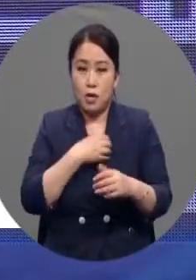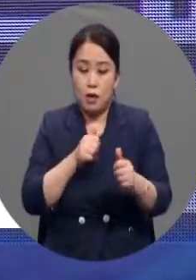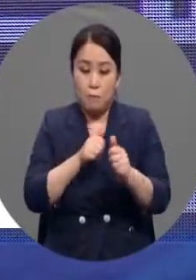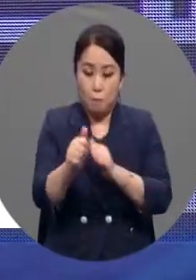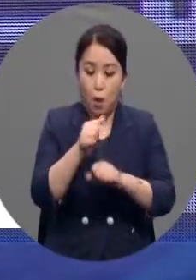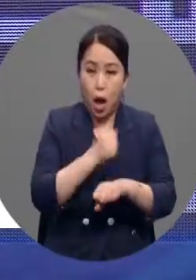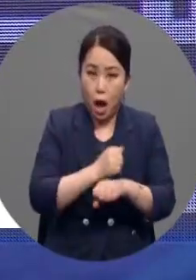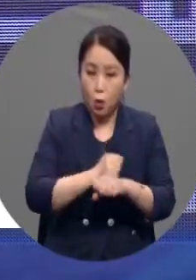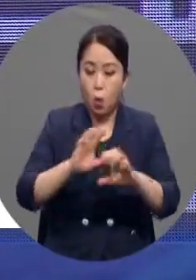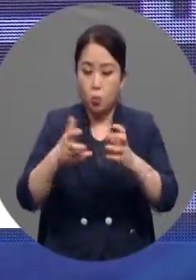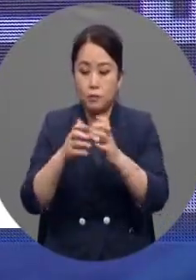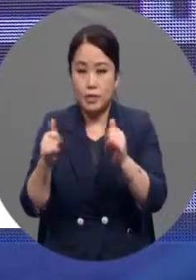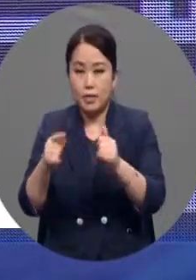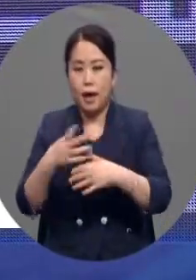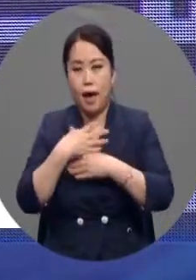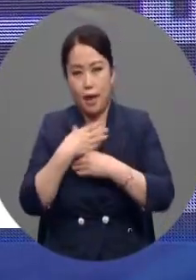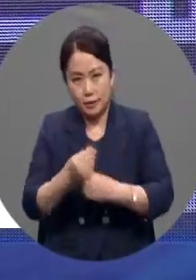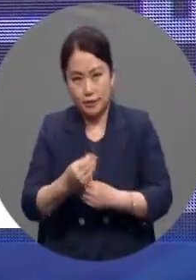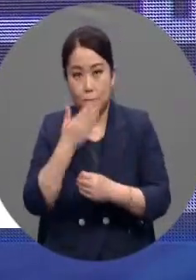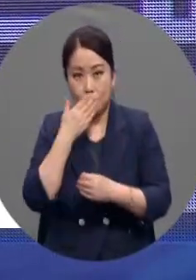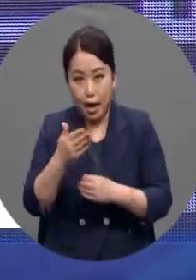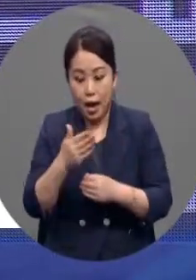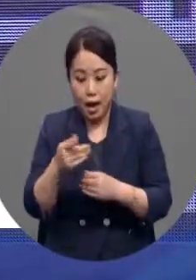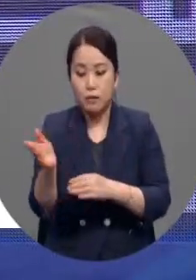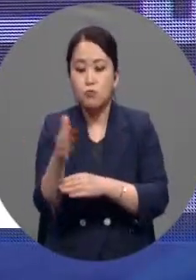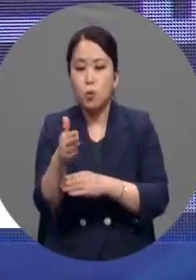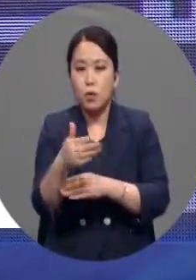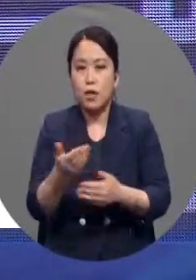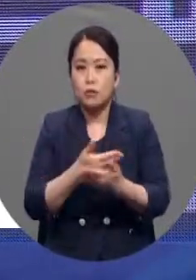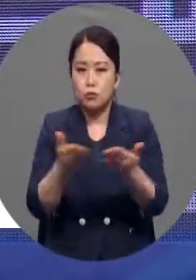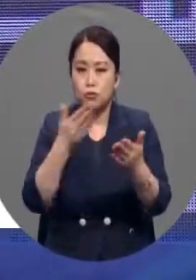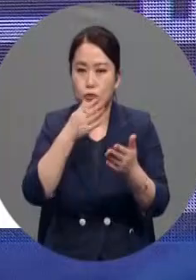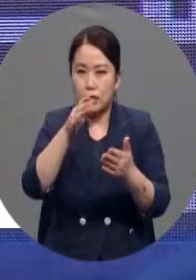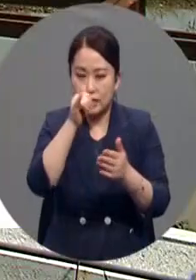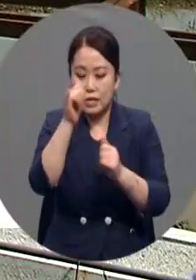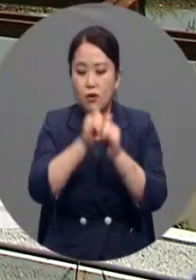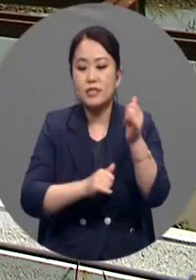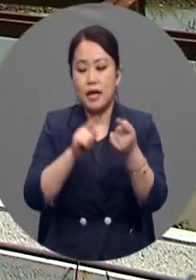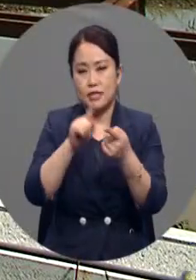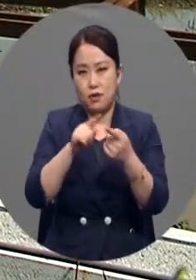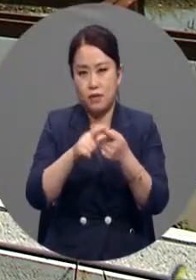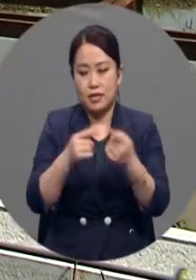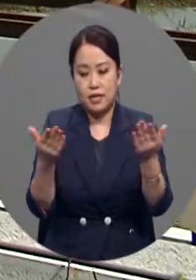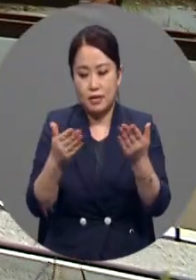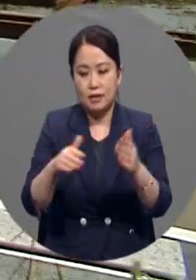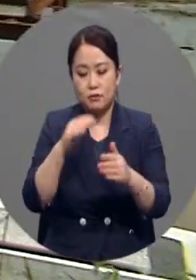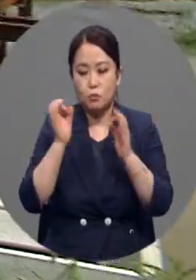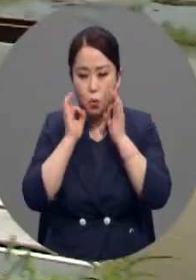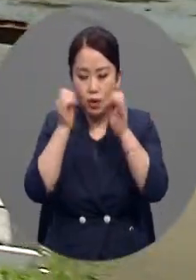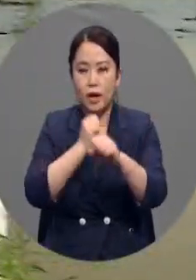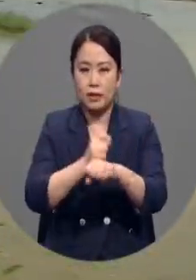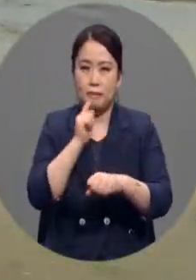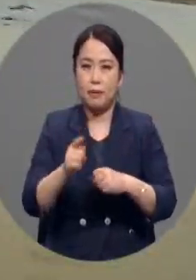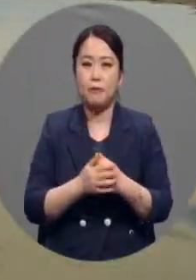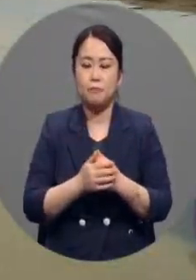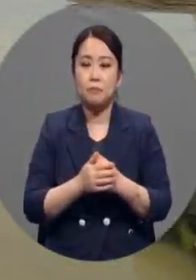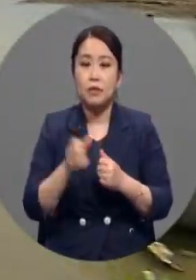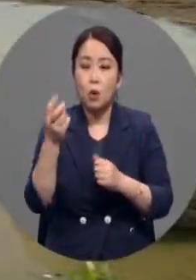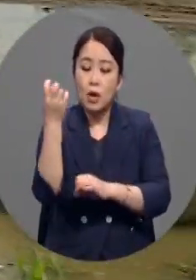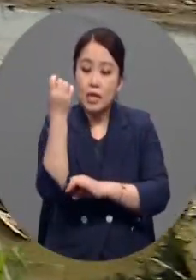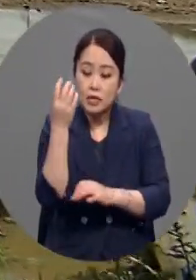안심할 수 있는 수산물을 제공하는 메탈의 역사적인 소명을 다하고자 합니다 정부는 기장군 양식장 이외에도